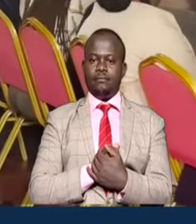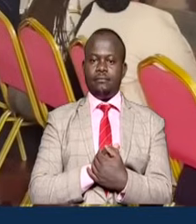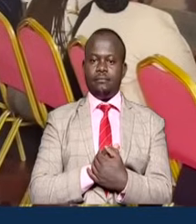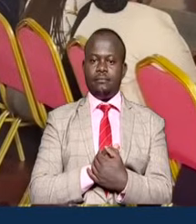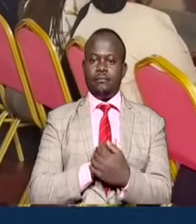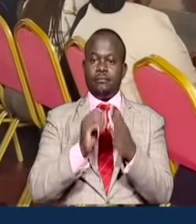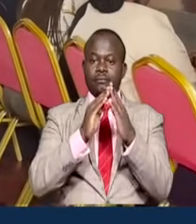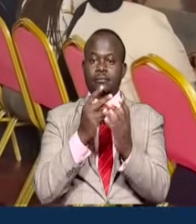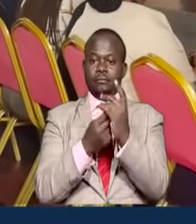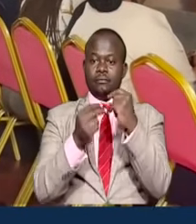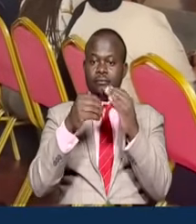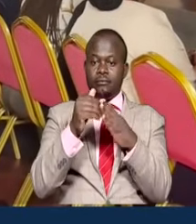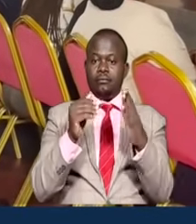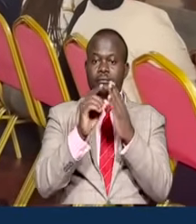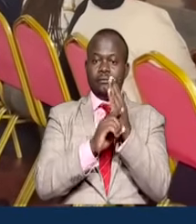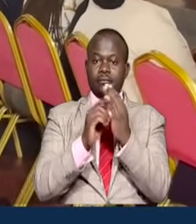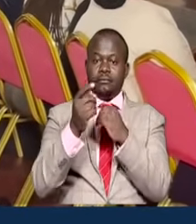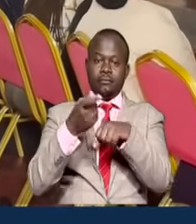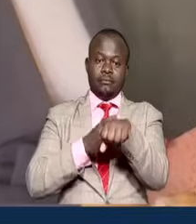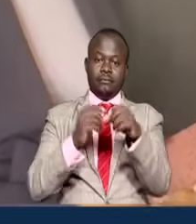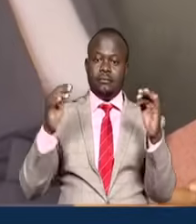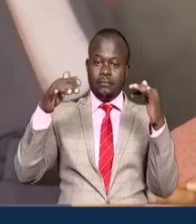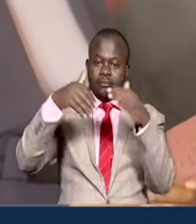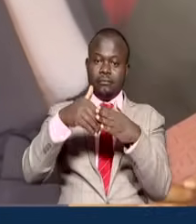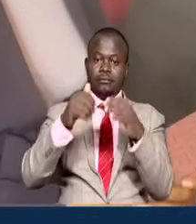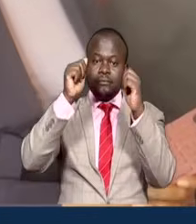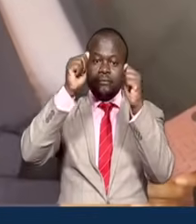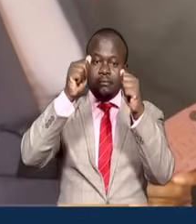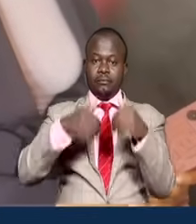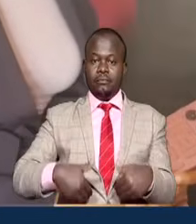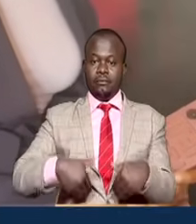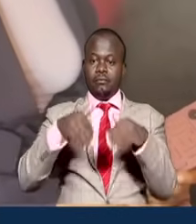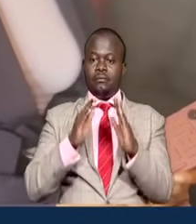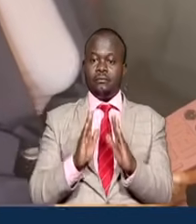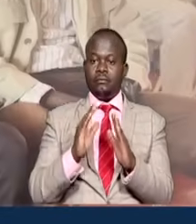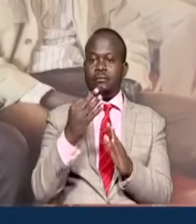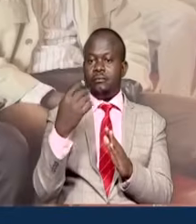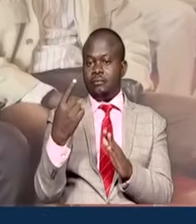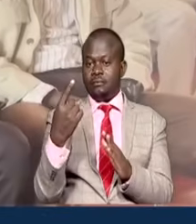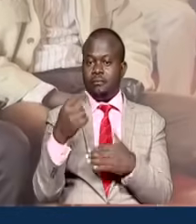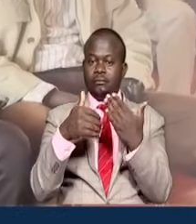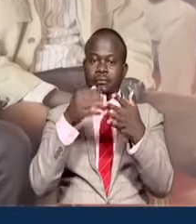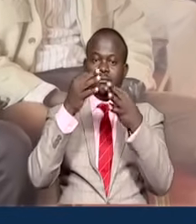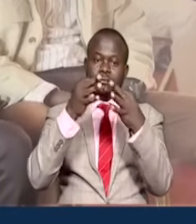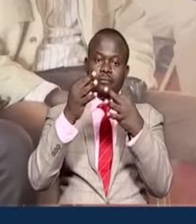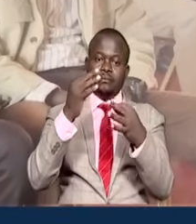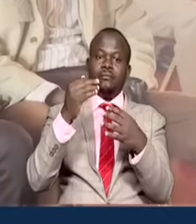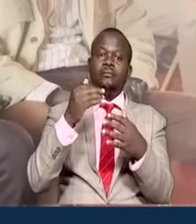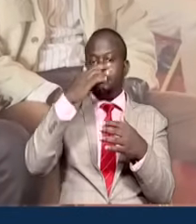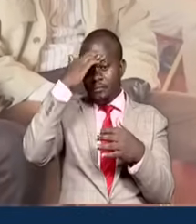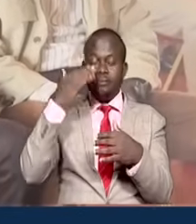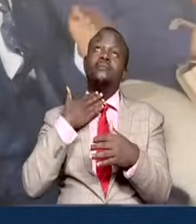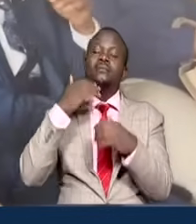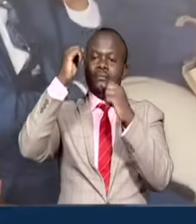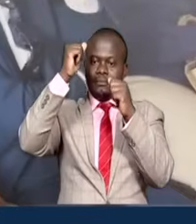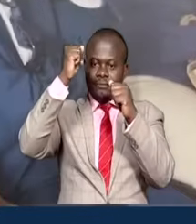Mu nzu mberabyombi y'akarere ka Musanze niho hakoraniye abakandida depite b'urubyiruko 31 basobanuriye imigabo n'imigambi yabo